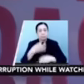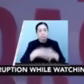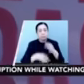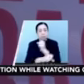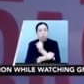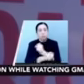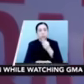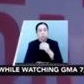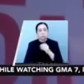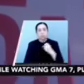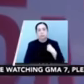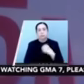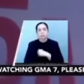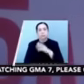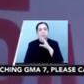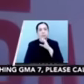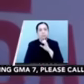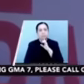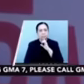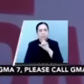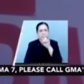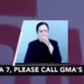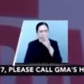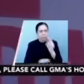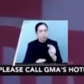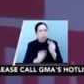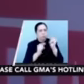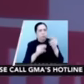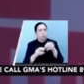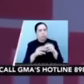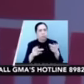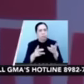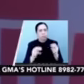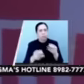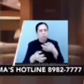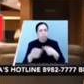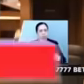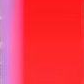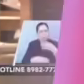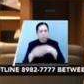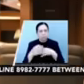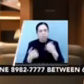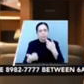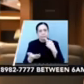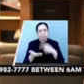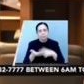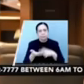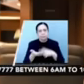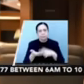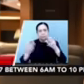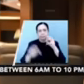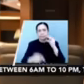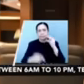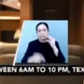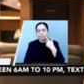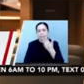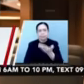na nag-iisang ninominate sa posisyon. Nakatutok live si Bob Gonzalez. Ma'am.